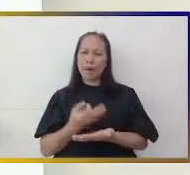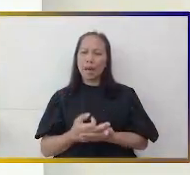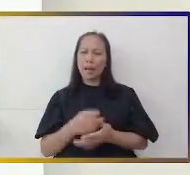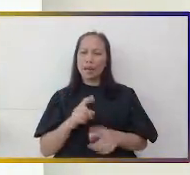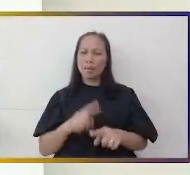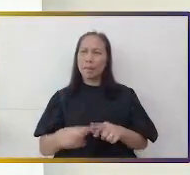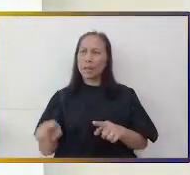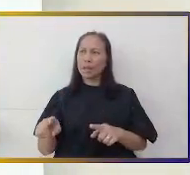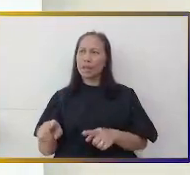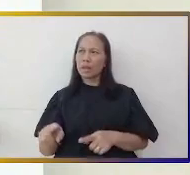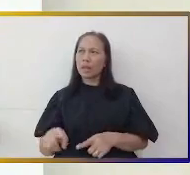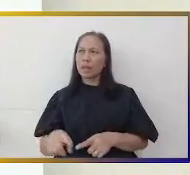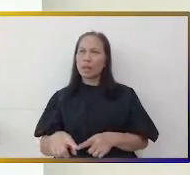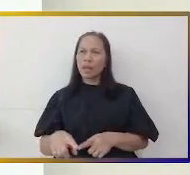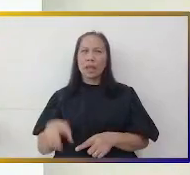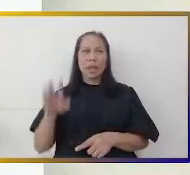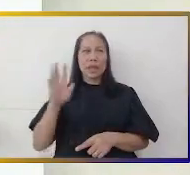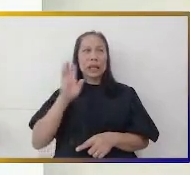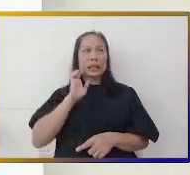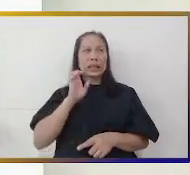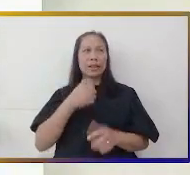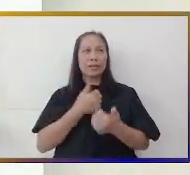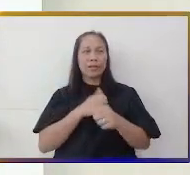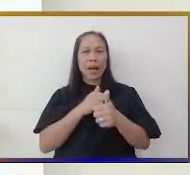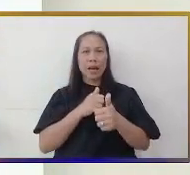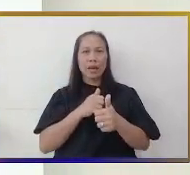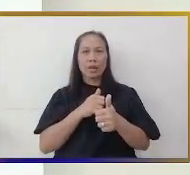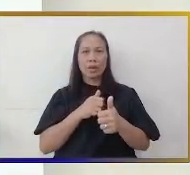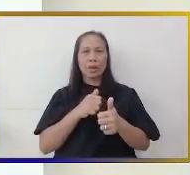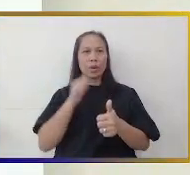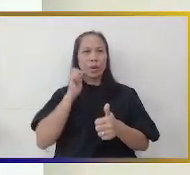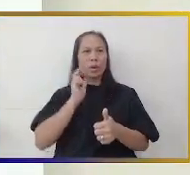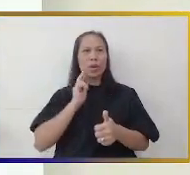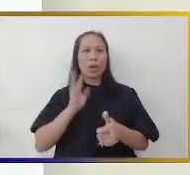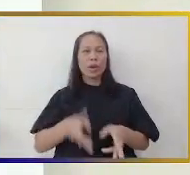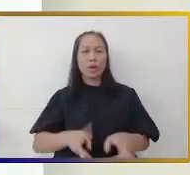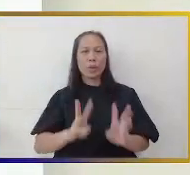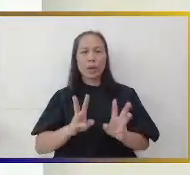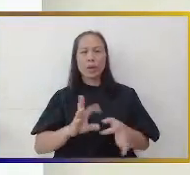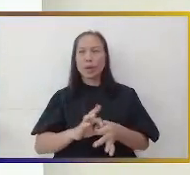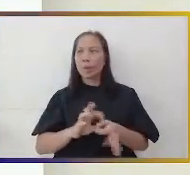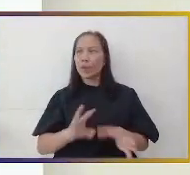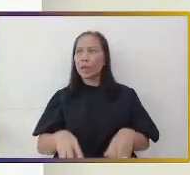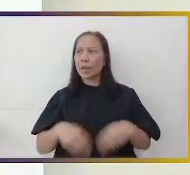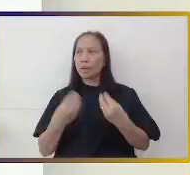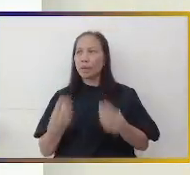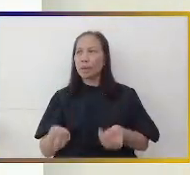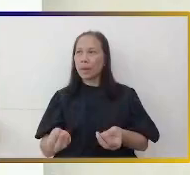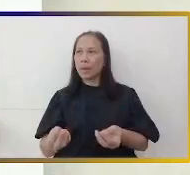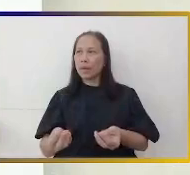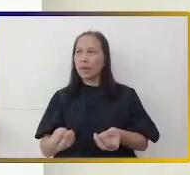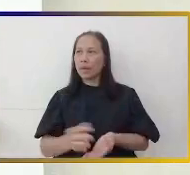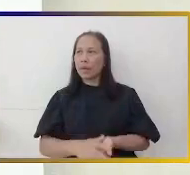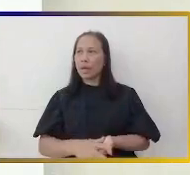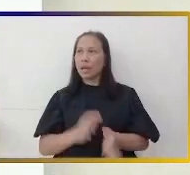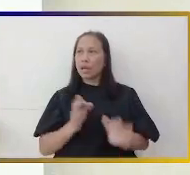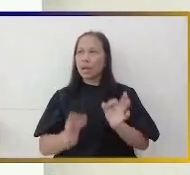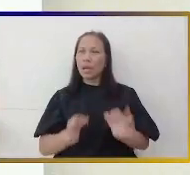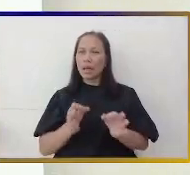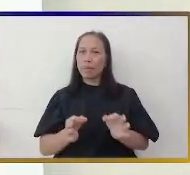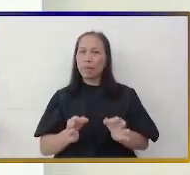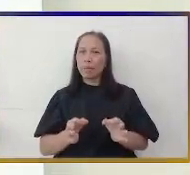sa sinusundan ko lang yung pattern and naranasan ko na makapagbigay talaga ng malaki as in